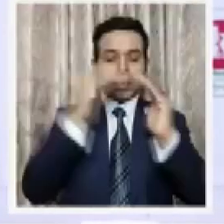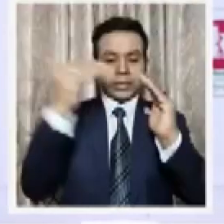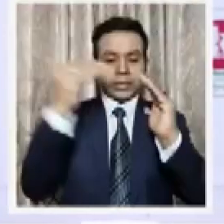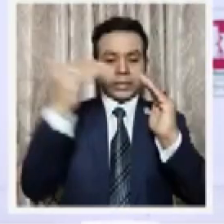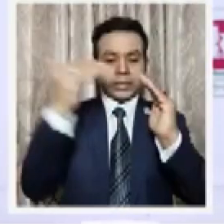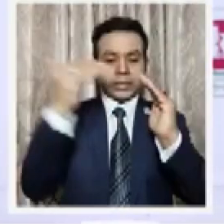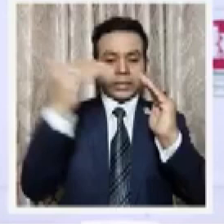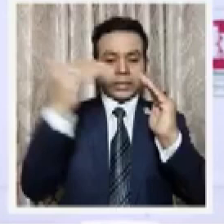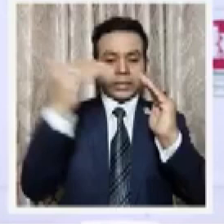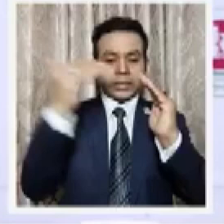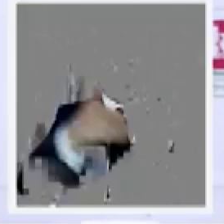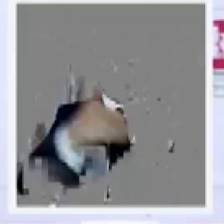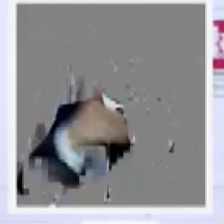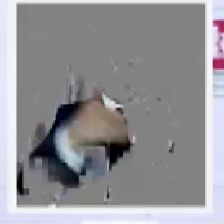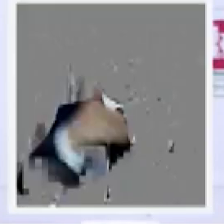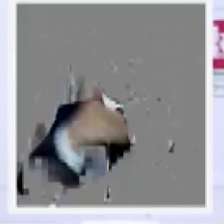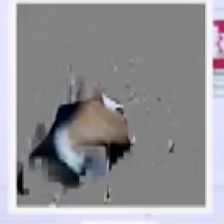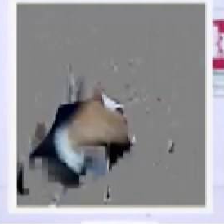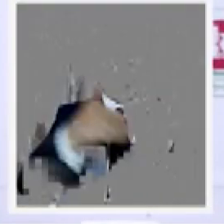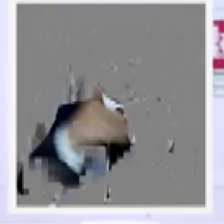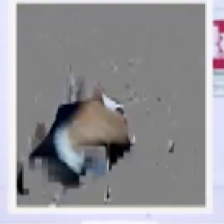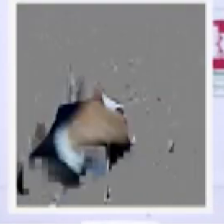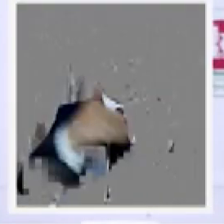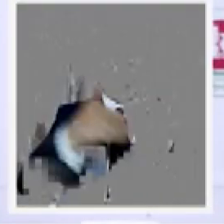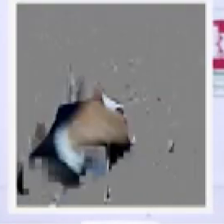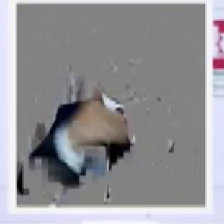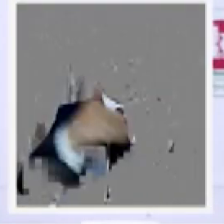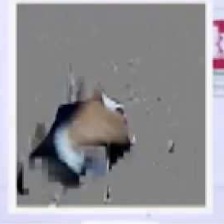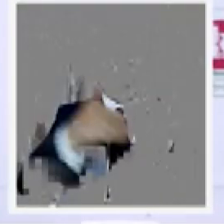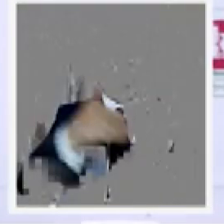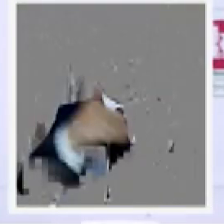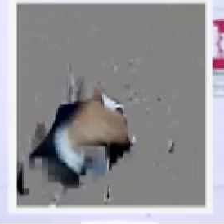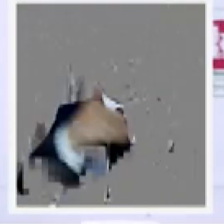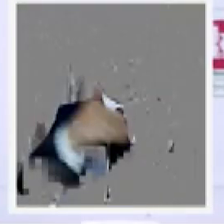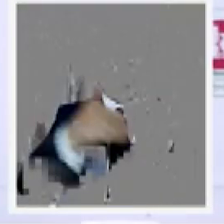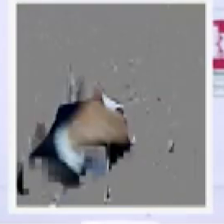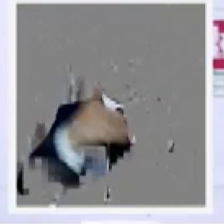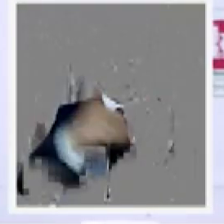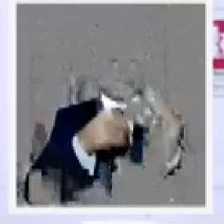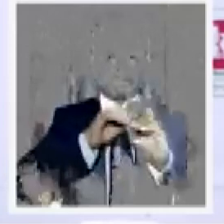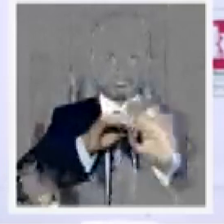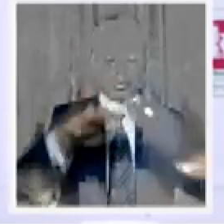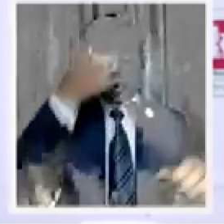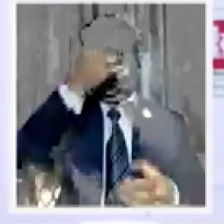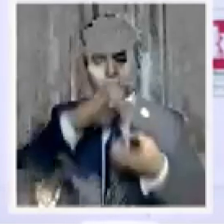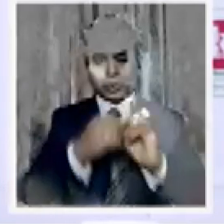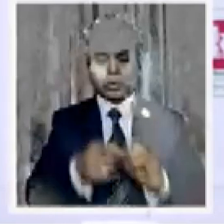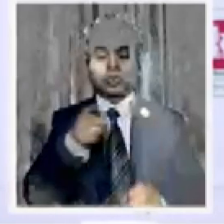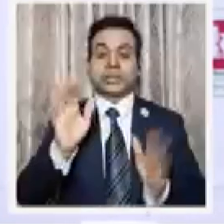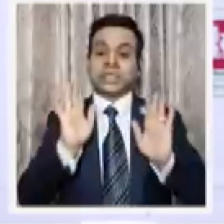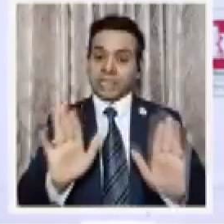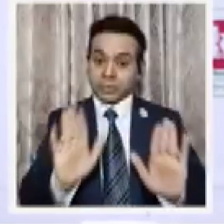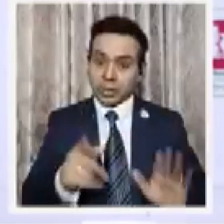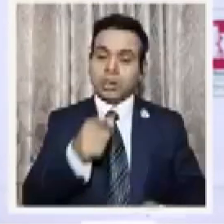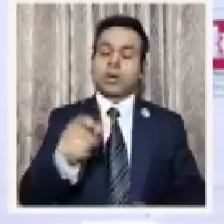পরিবারের সদস্যদের সুস্থ রাখতে সহায়তা করুন এবং দেশকেও করোনা প্রতিরোধে বা কোভিড প্রতিরোধে সাহায্য করুন।